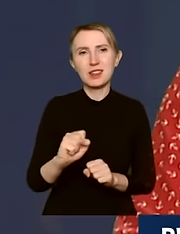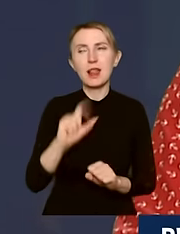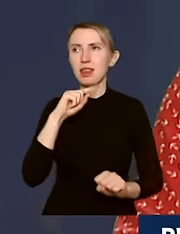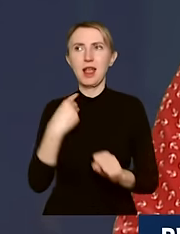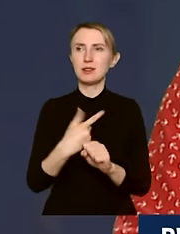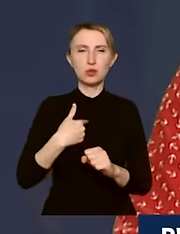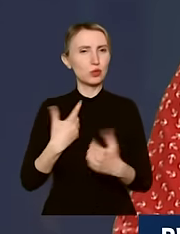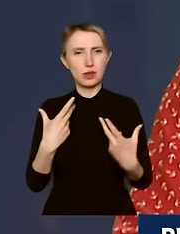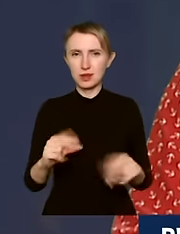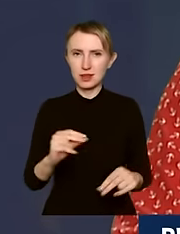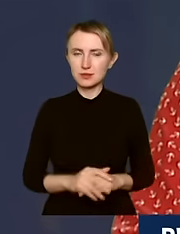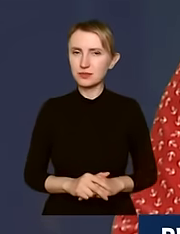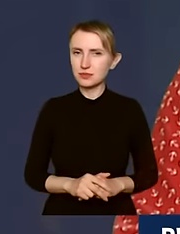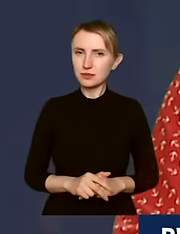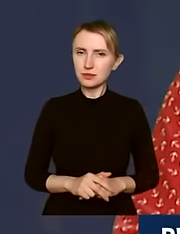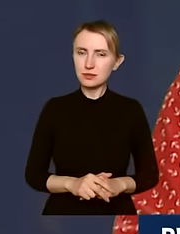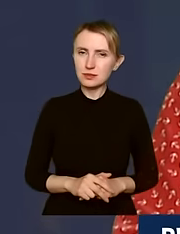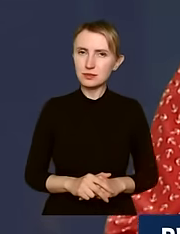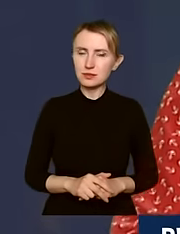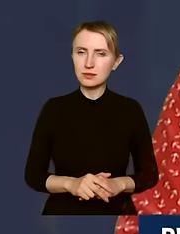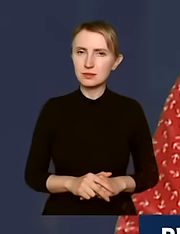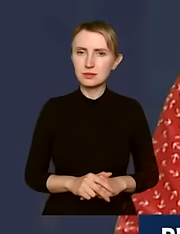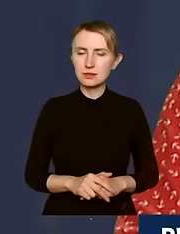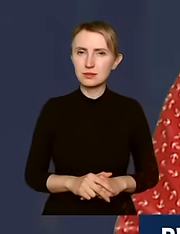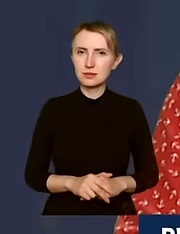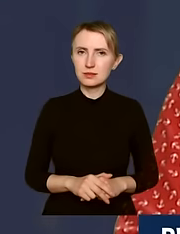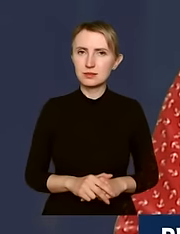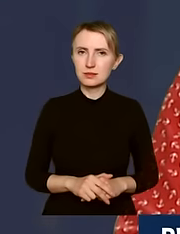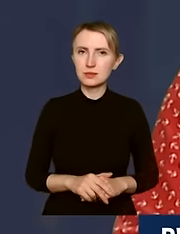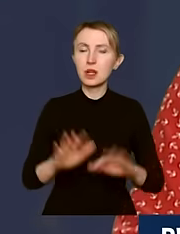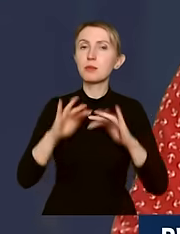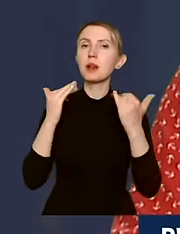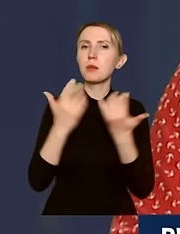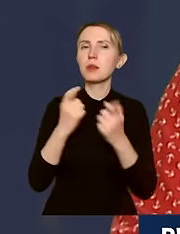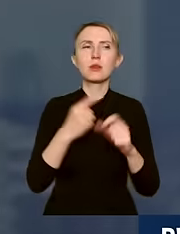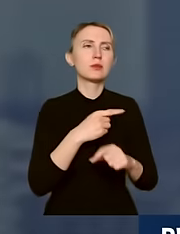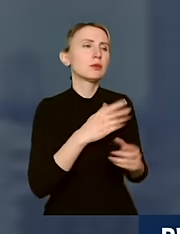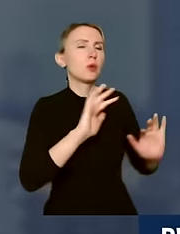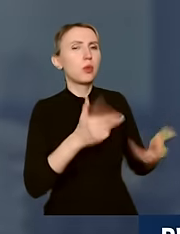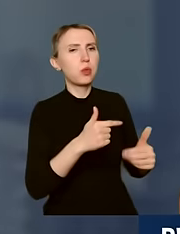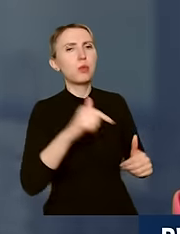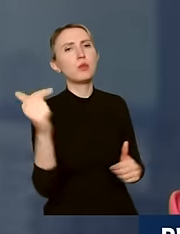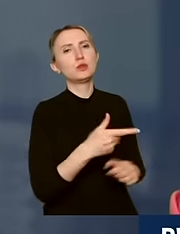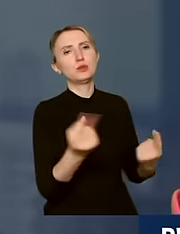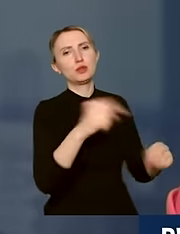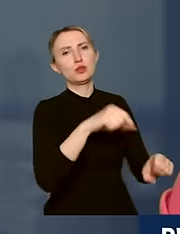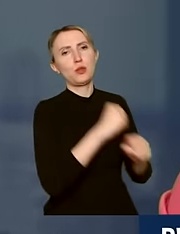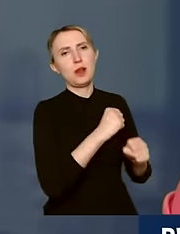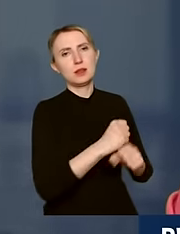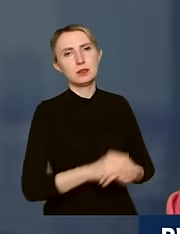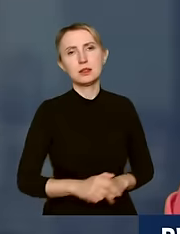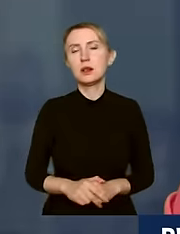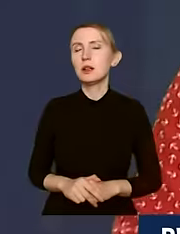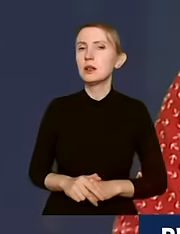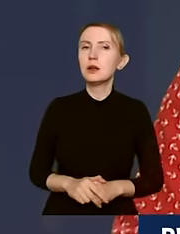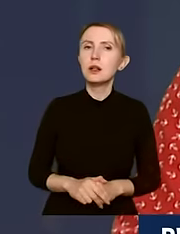takich sprawach nie ma wyjścia. I myślę, że tutaj państwo, parlamentarzyści powinni dbać sklep, o to,